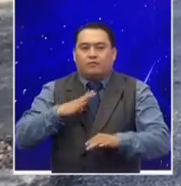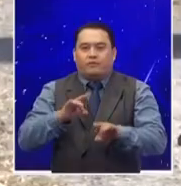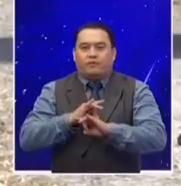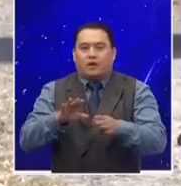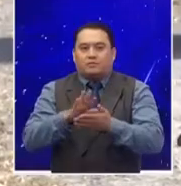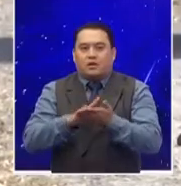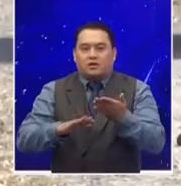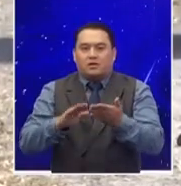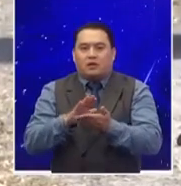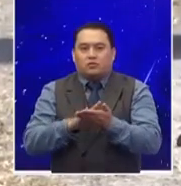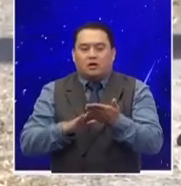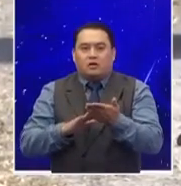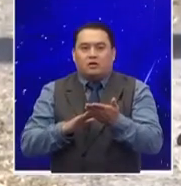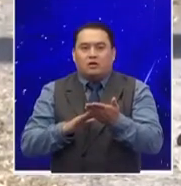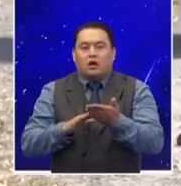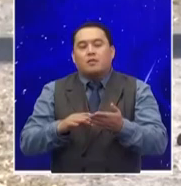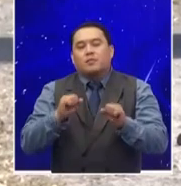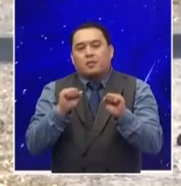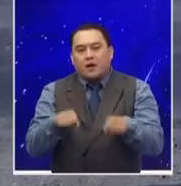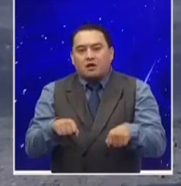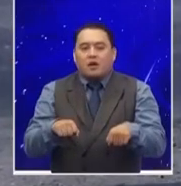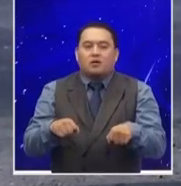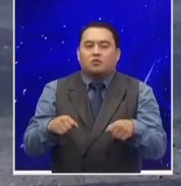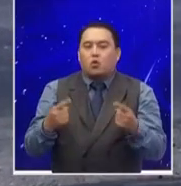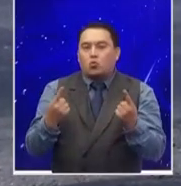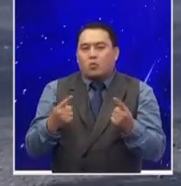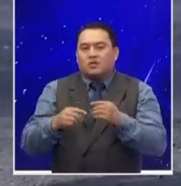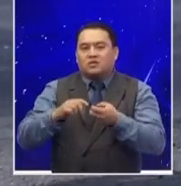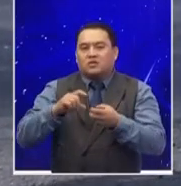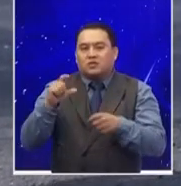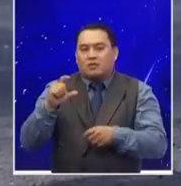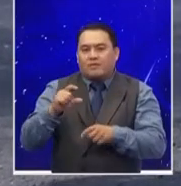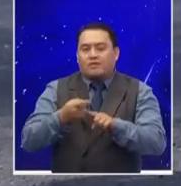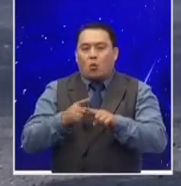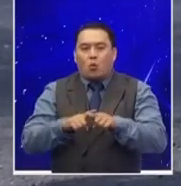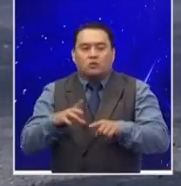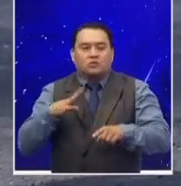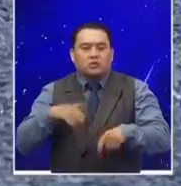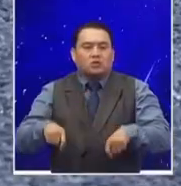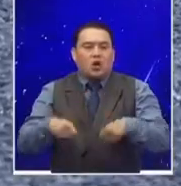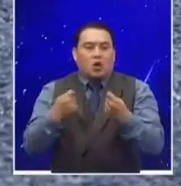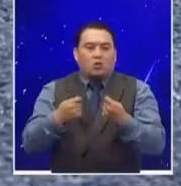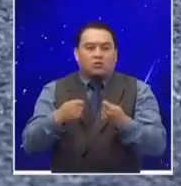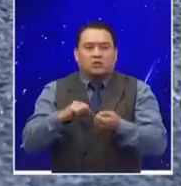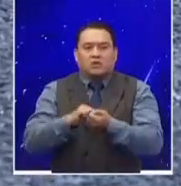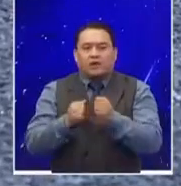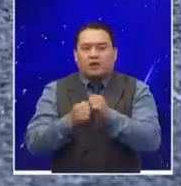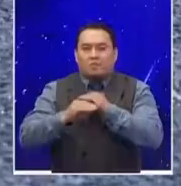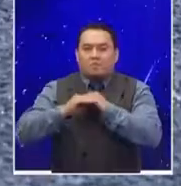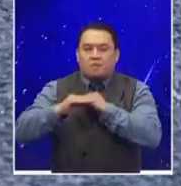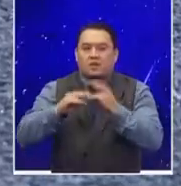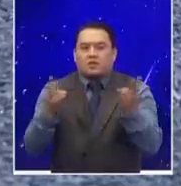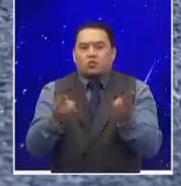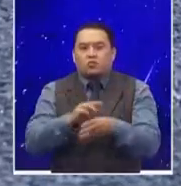исправим. По словам Дидара Омарова, помимо крупнозернистого нижнего слоя, по плану укладка наружного мелкозернистого покрытия.